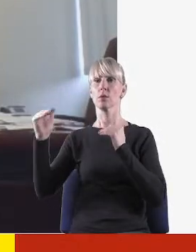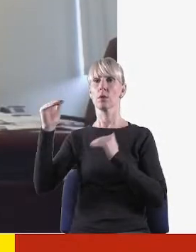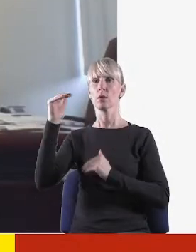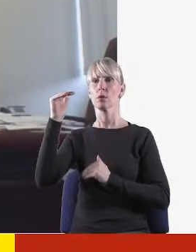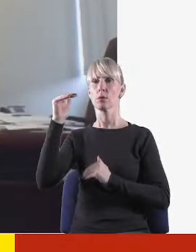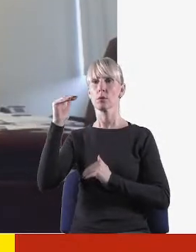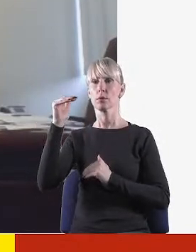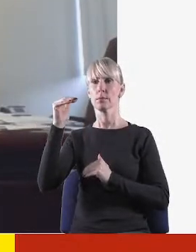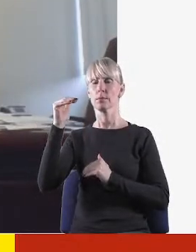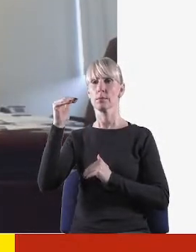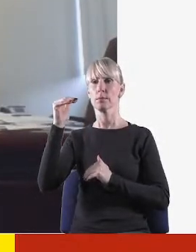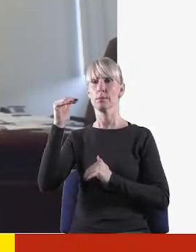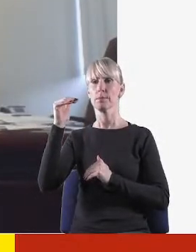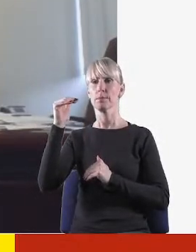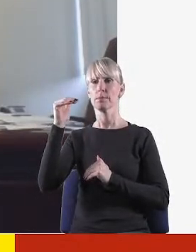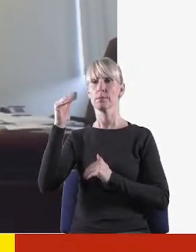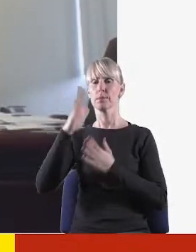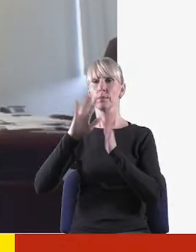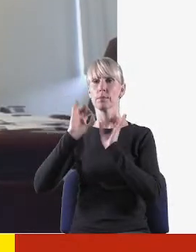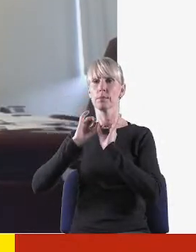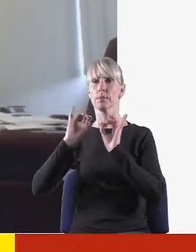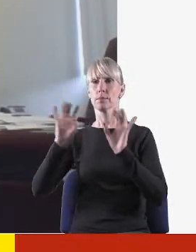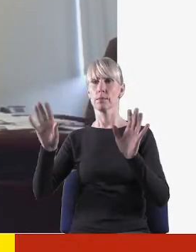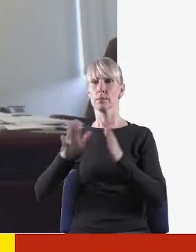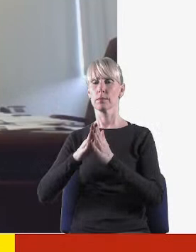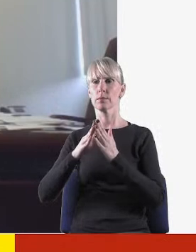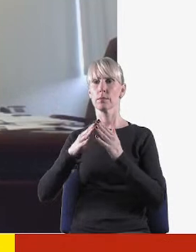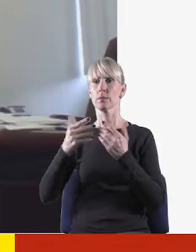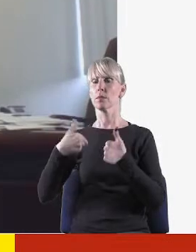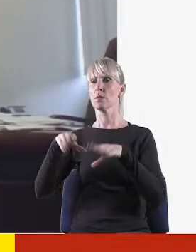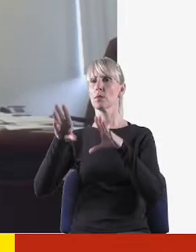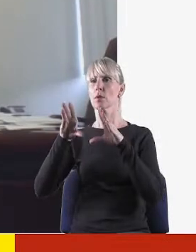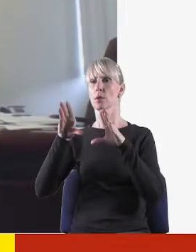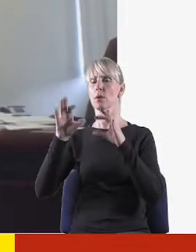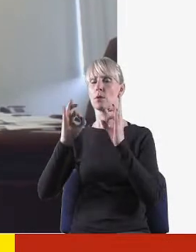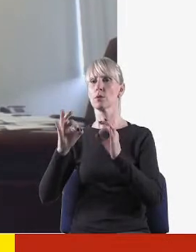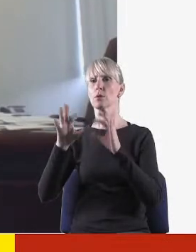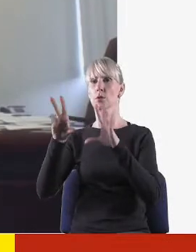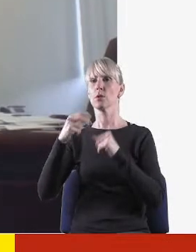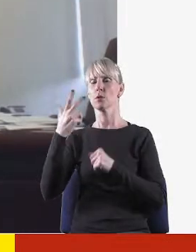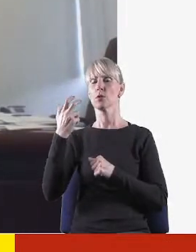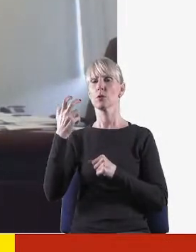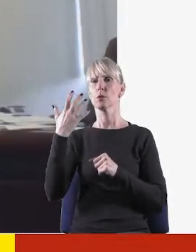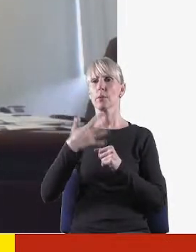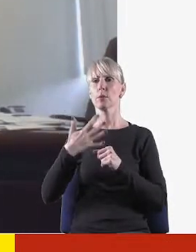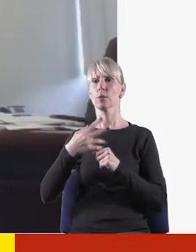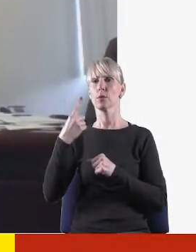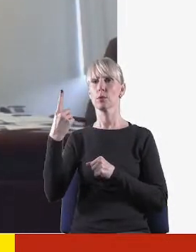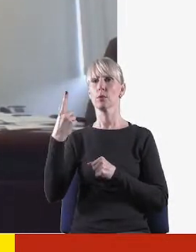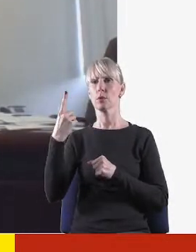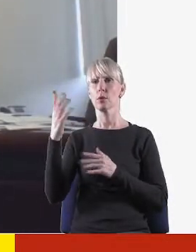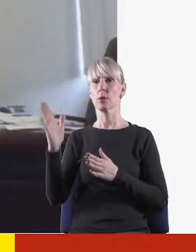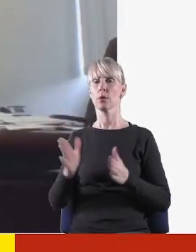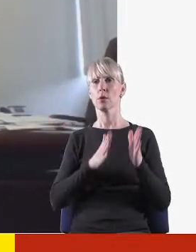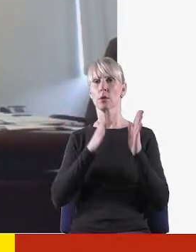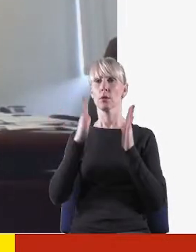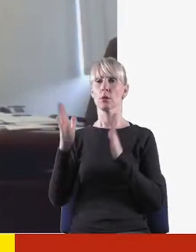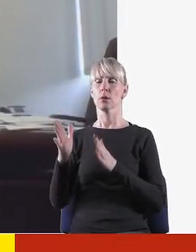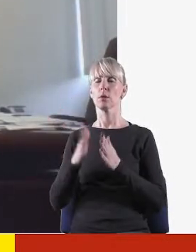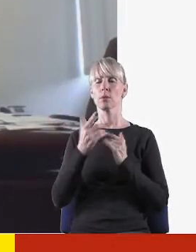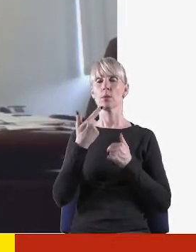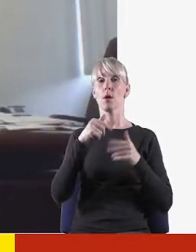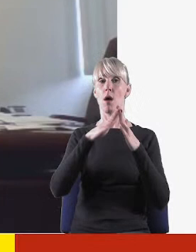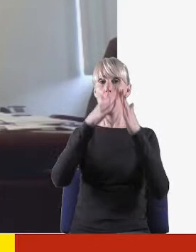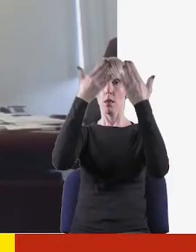trend w tej mierze zakażonych. Dzisiaj przybyło 351 kolejnych osób. Hospitalizowanych na terenie